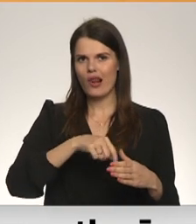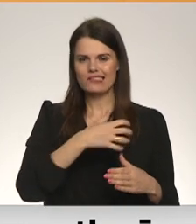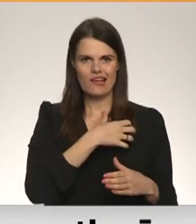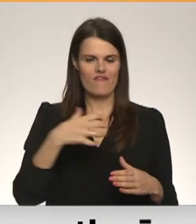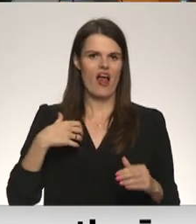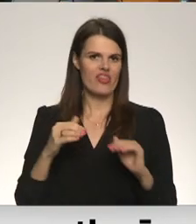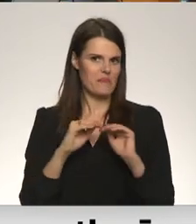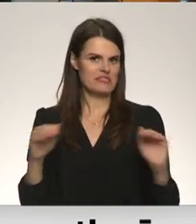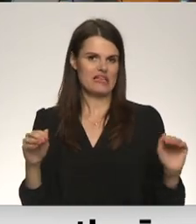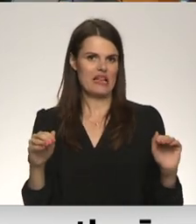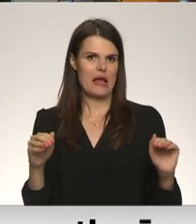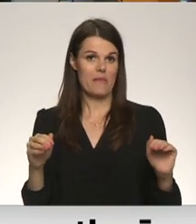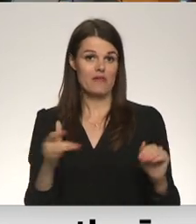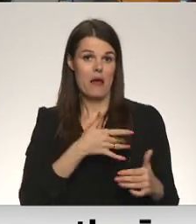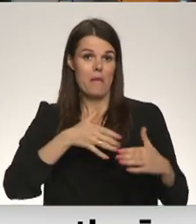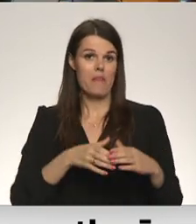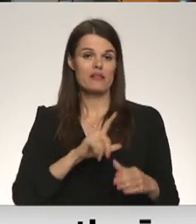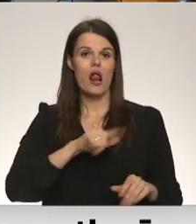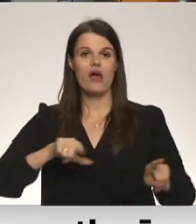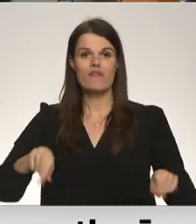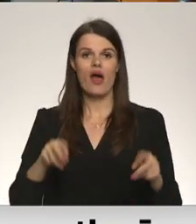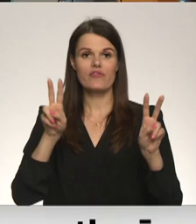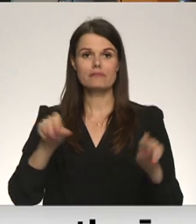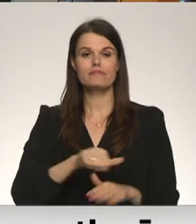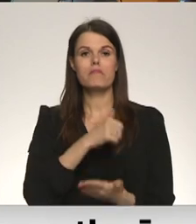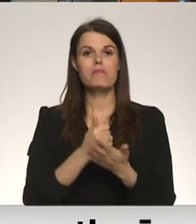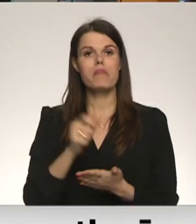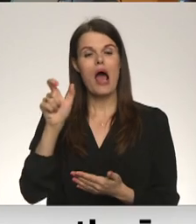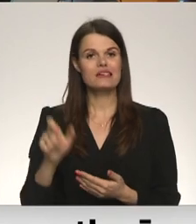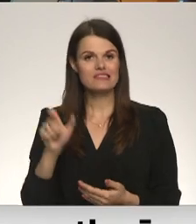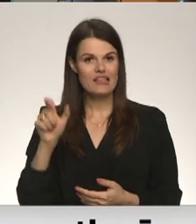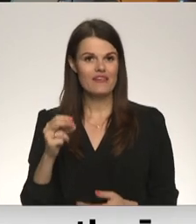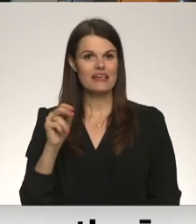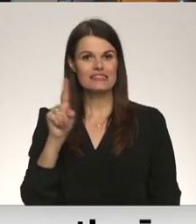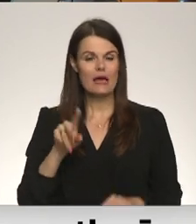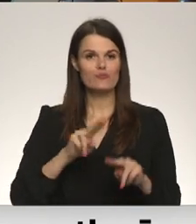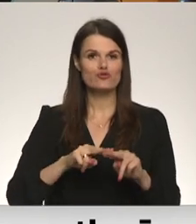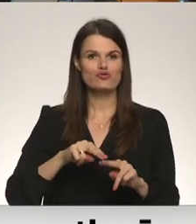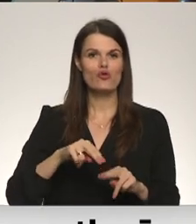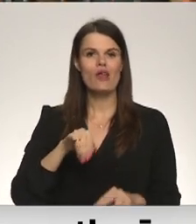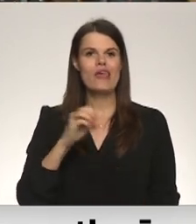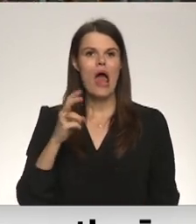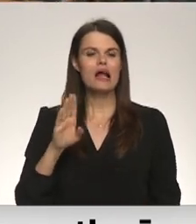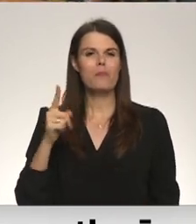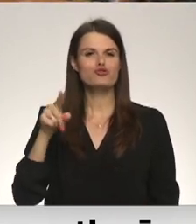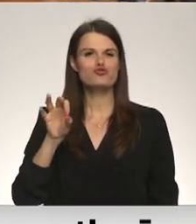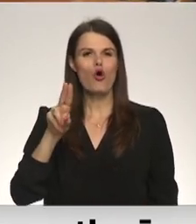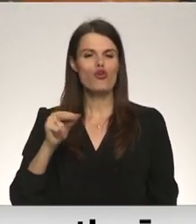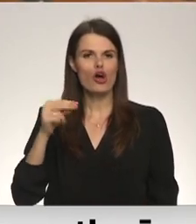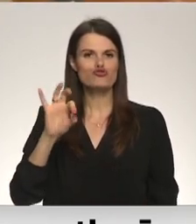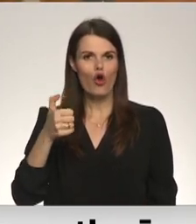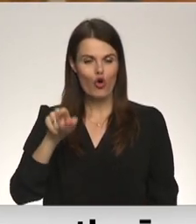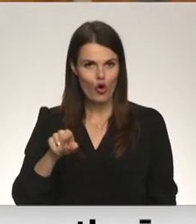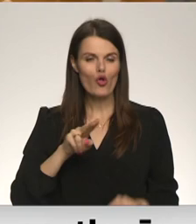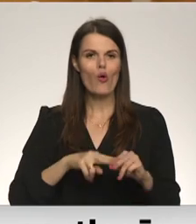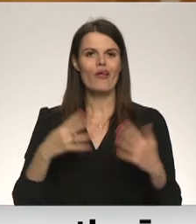valdības līmenī. Partijas Latvijas attīstībai pārstāvju Viesturs Zeps un Aneta Jēkabsone Žogota, kā arī 9 saskaņas deputāti